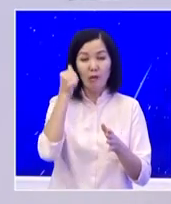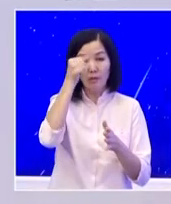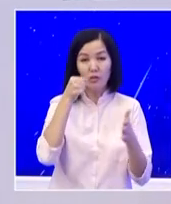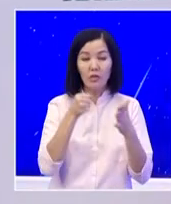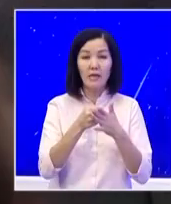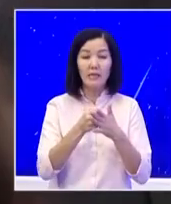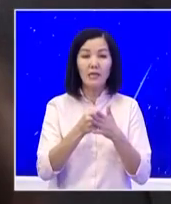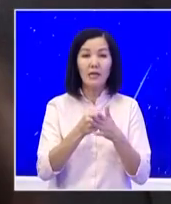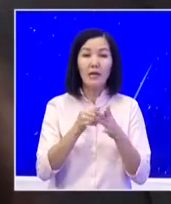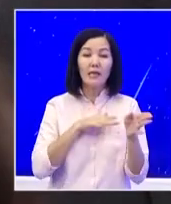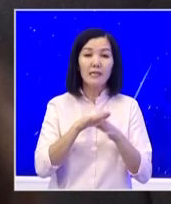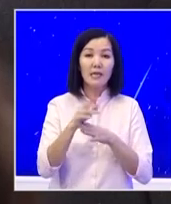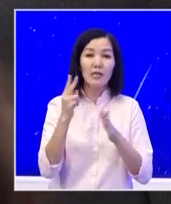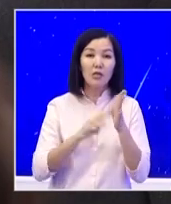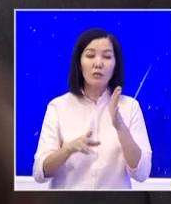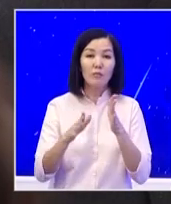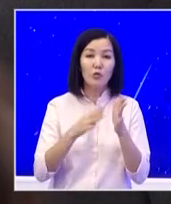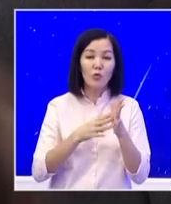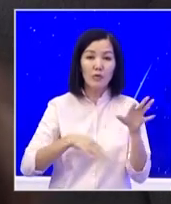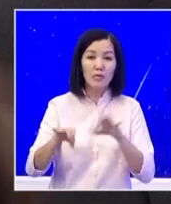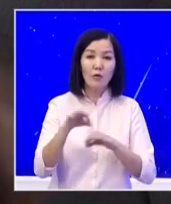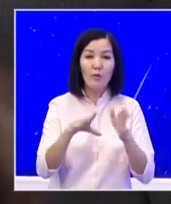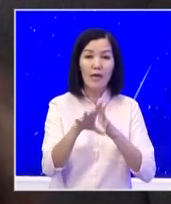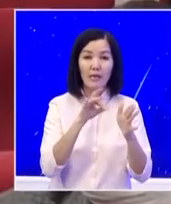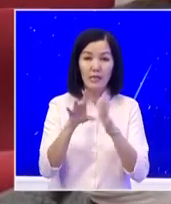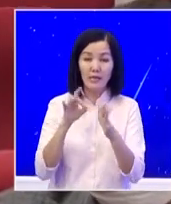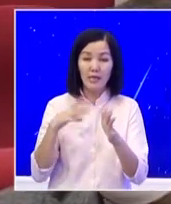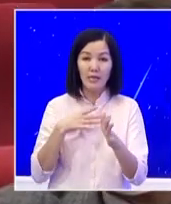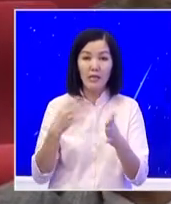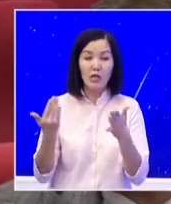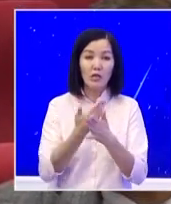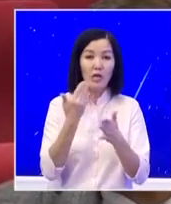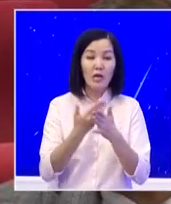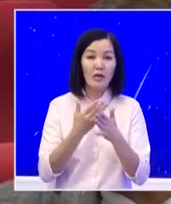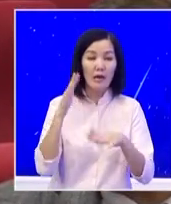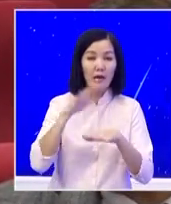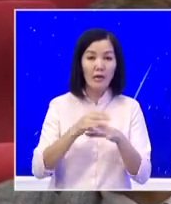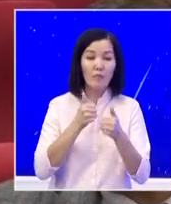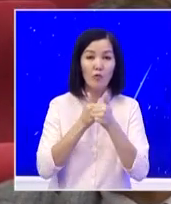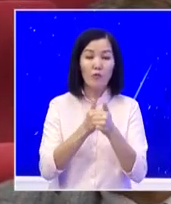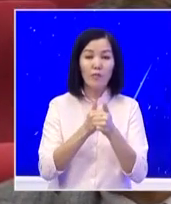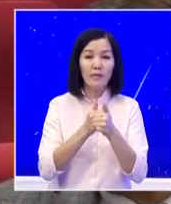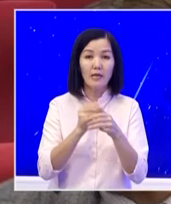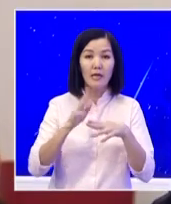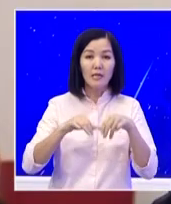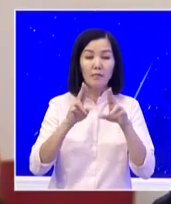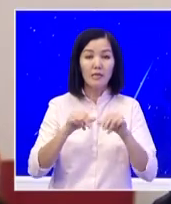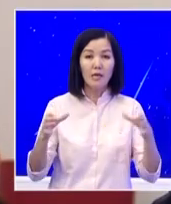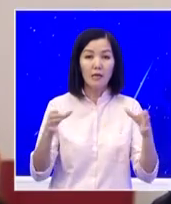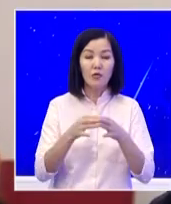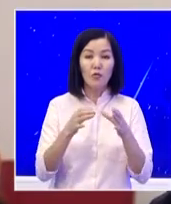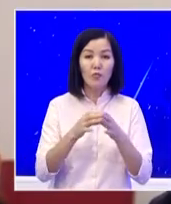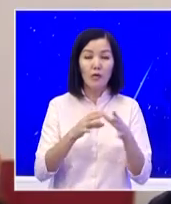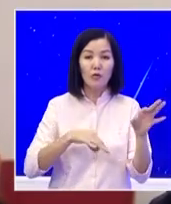дейін іске асар 79 жоба іріктеліпті. Және бір жаңалық, әкім орынбасары арнайы топ жүзеге аспаған жобаларды